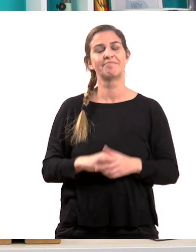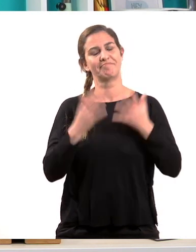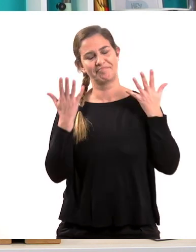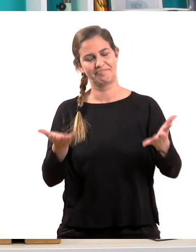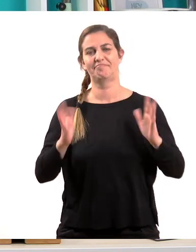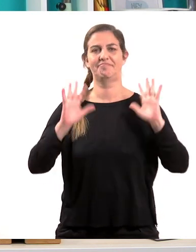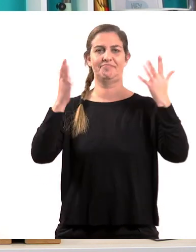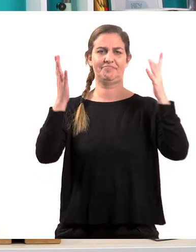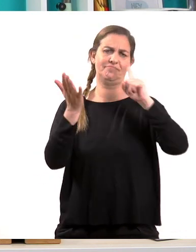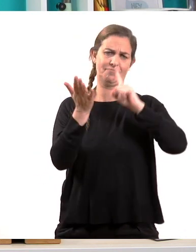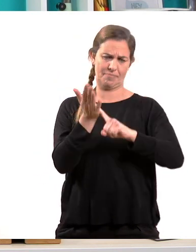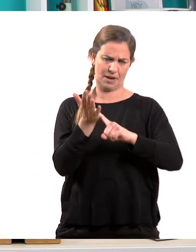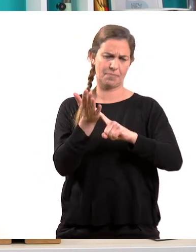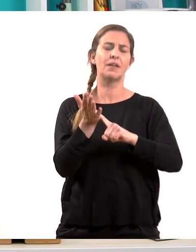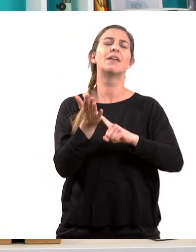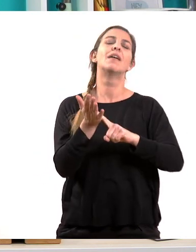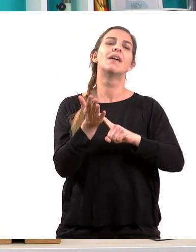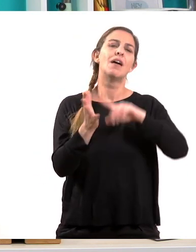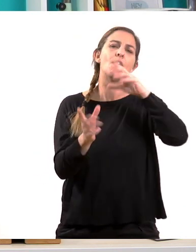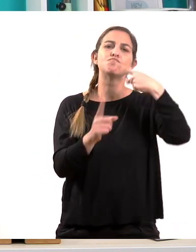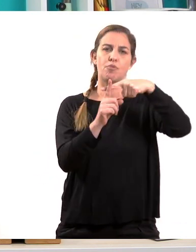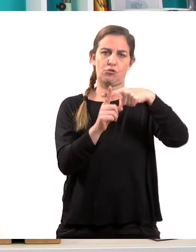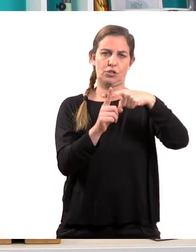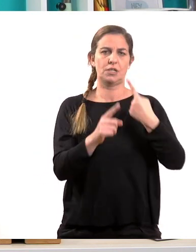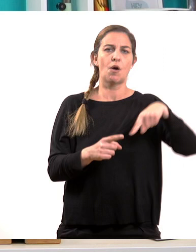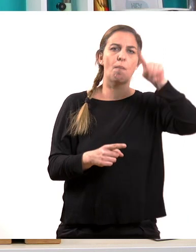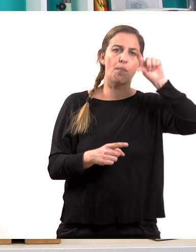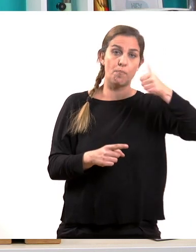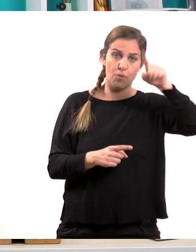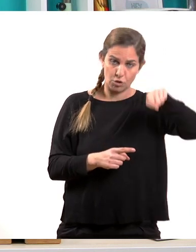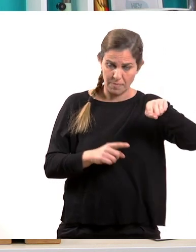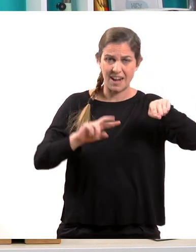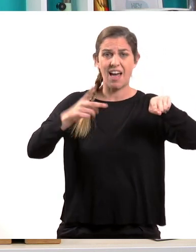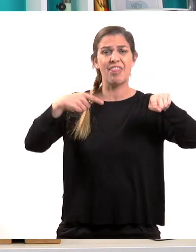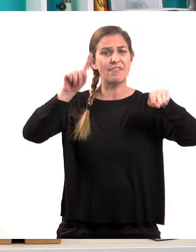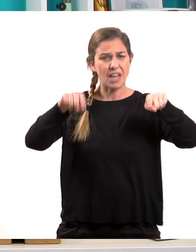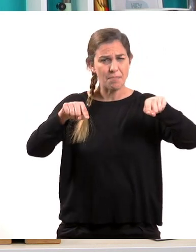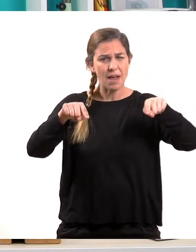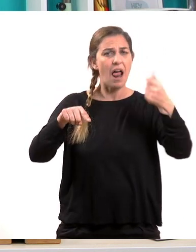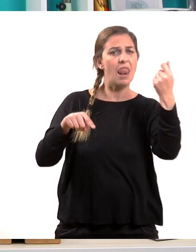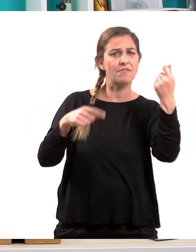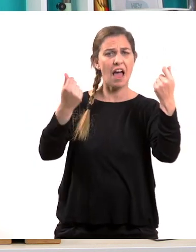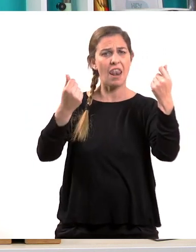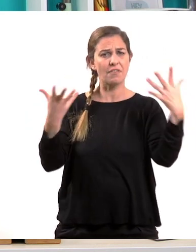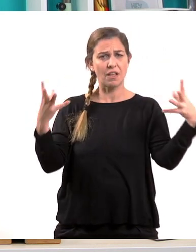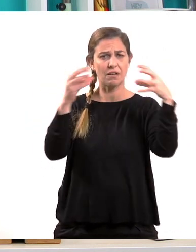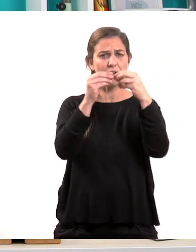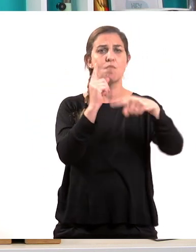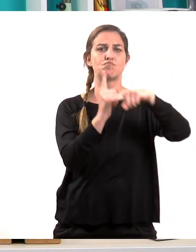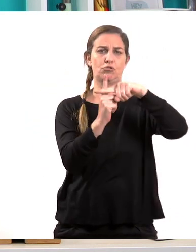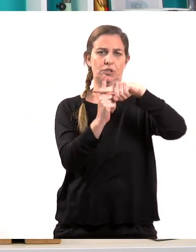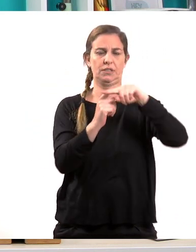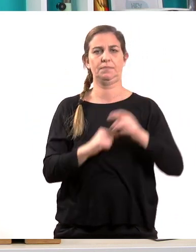Μπράβο. Θα προσθέσουμε τα χρήματα που έδωσε την πρώτη μέρα και τα χρήματα που έδωσε τη δεύτερη μέρα. Για να τα βάλω